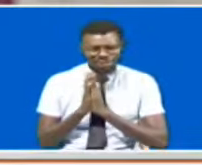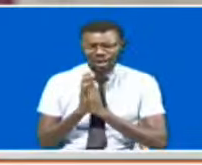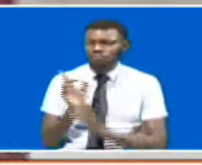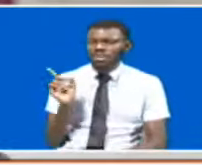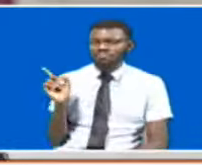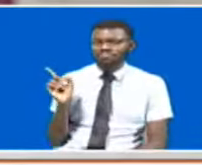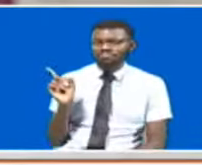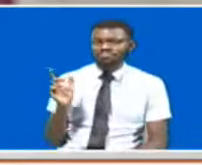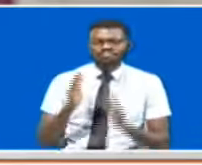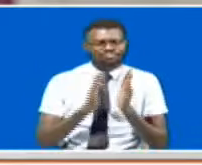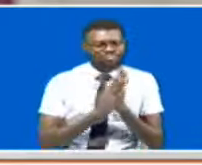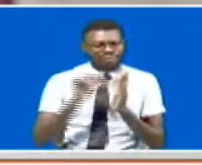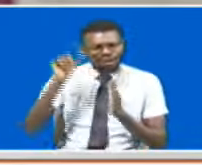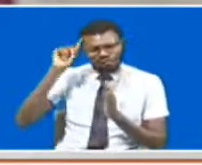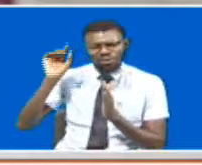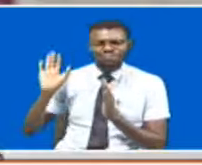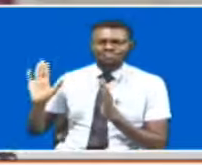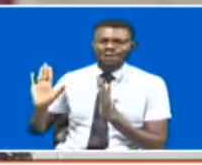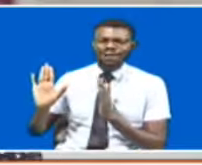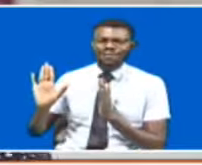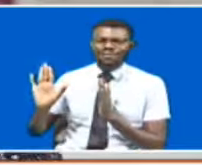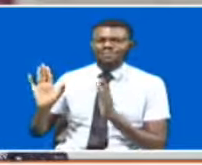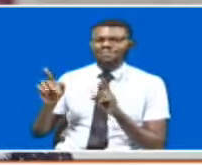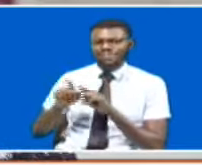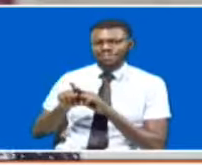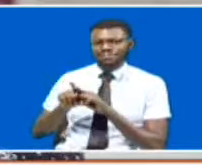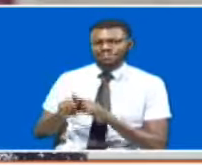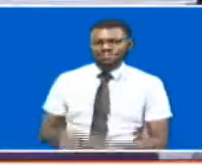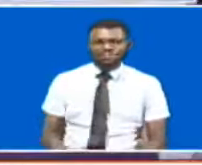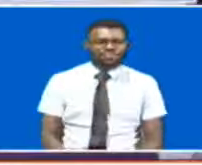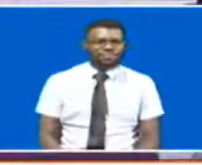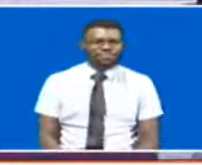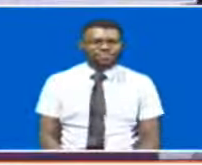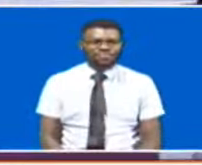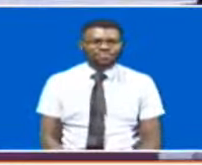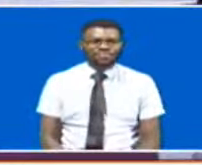cabinet, and pray for his government. To other matters.